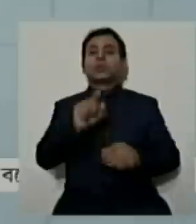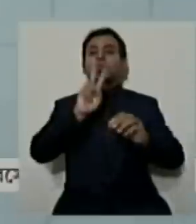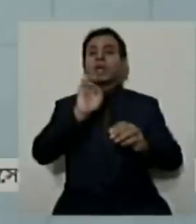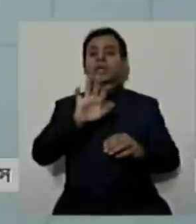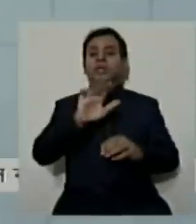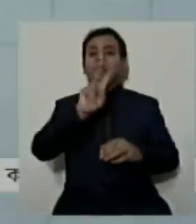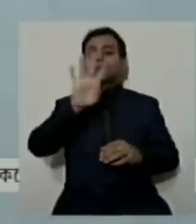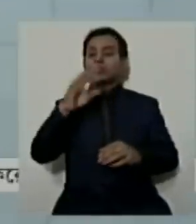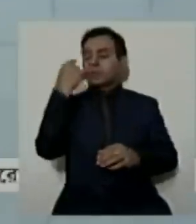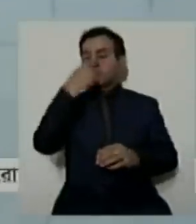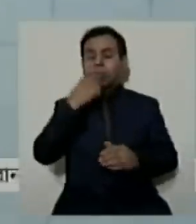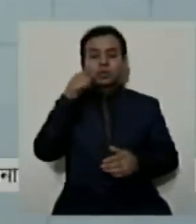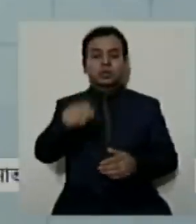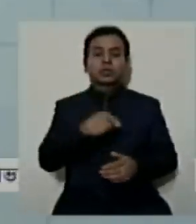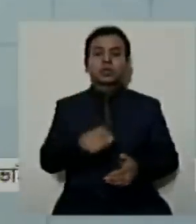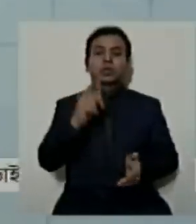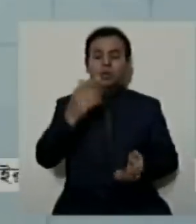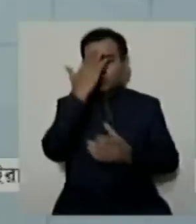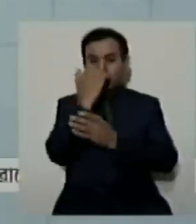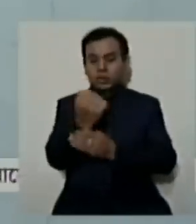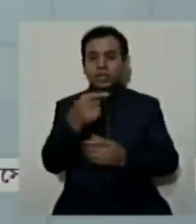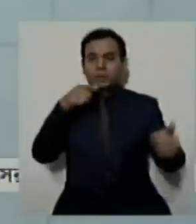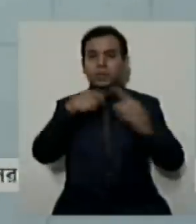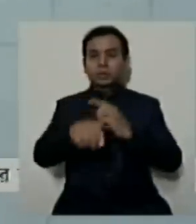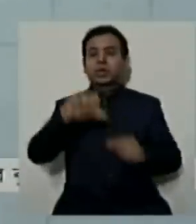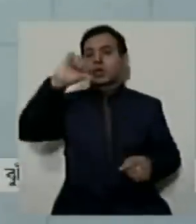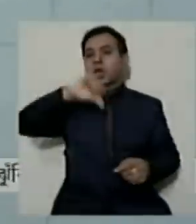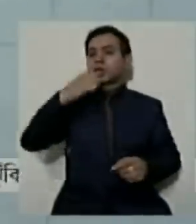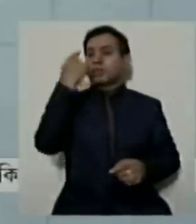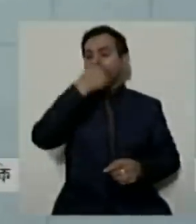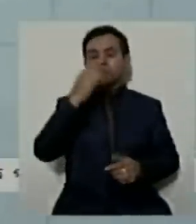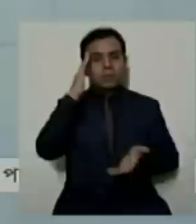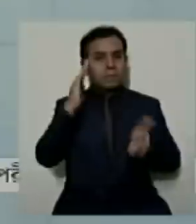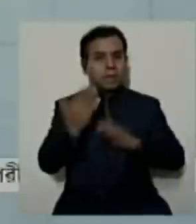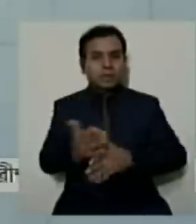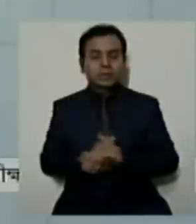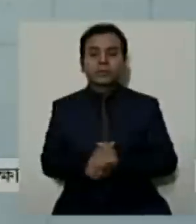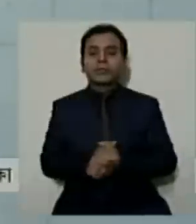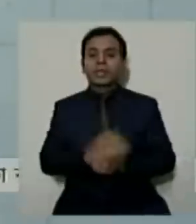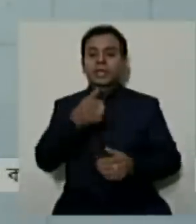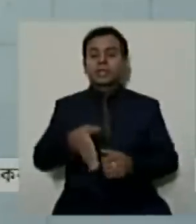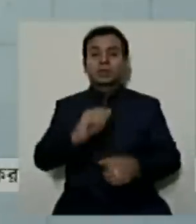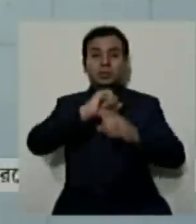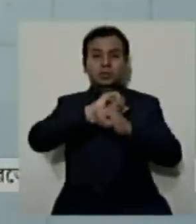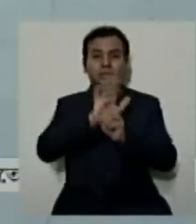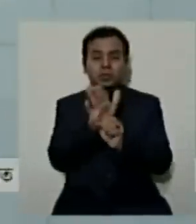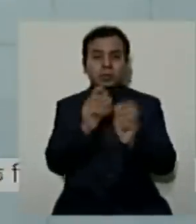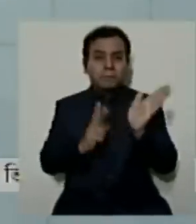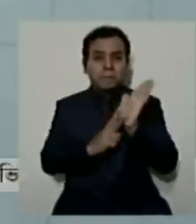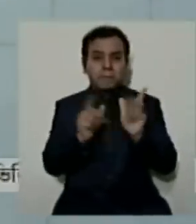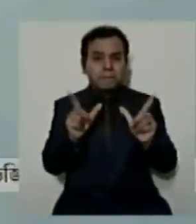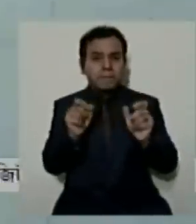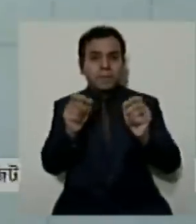কোভিড-19 পরিস্থিতিতে এই পরিস্থিতির মাঝেও ম্যালেরিয়া প্রবণ জেলাসমূহে ম্যালেরিয়া সেবা